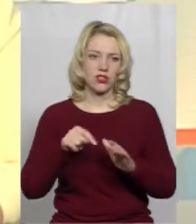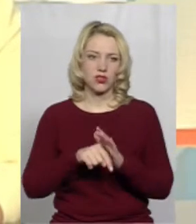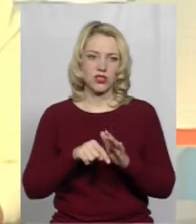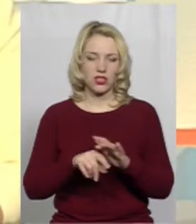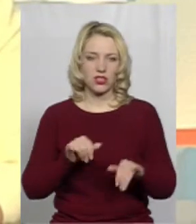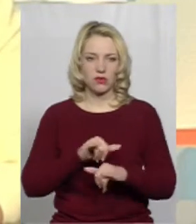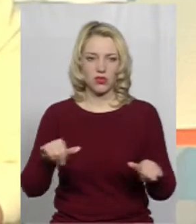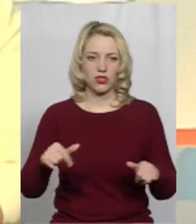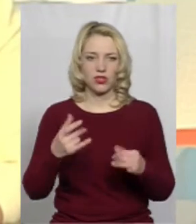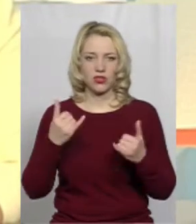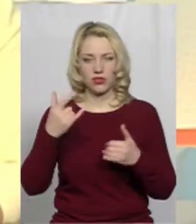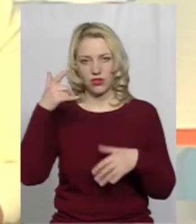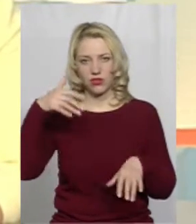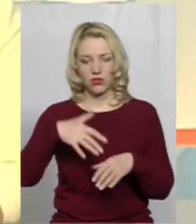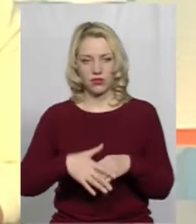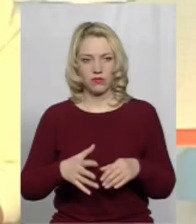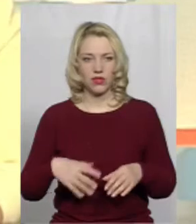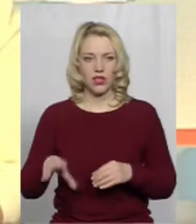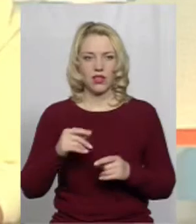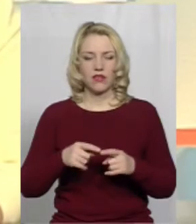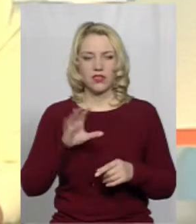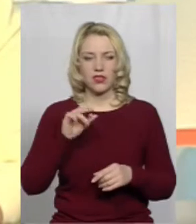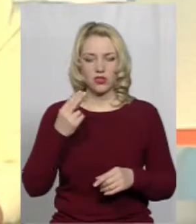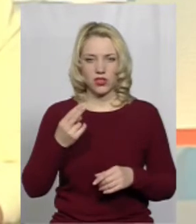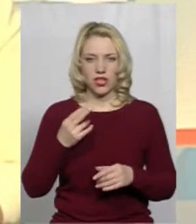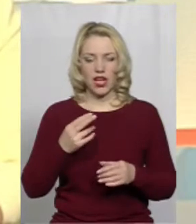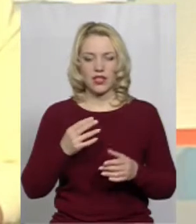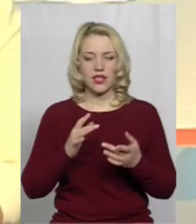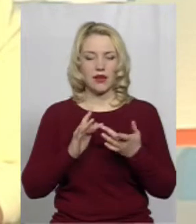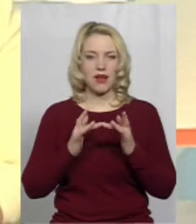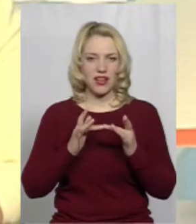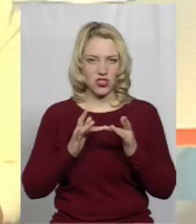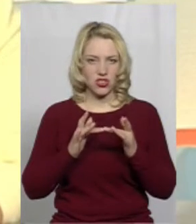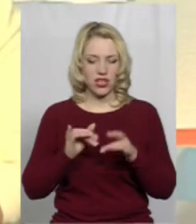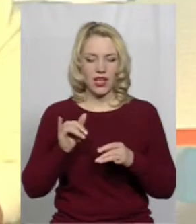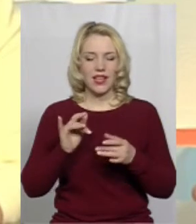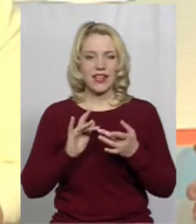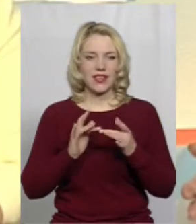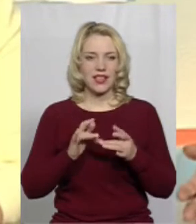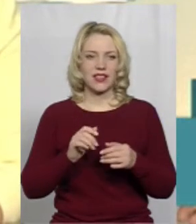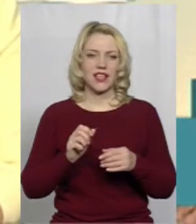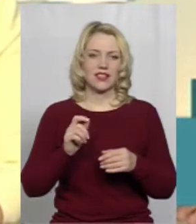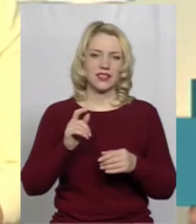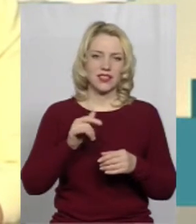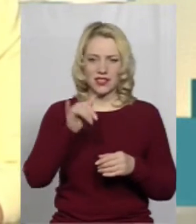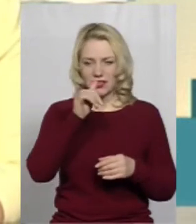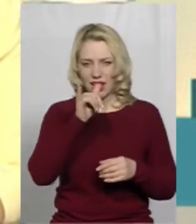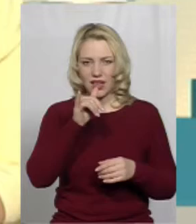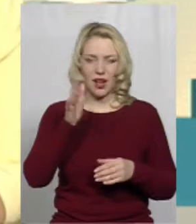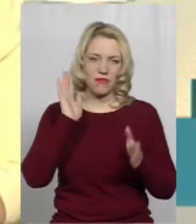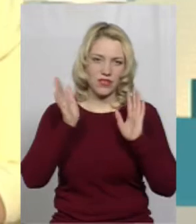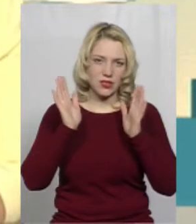значить поширити? Ну, сьогодні зрозуміло, ці всі соціальні мережі, інтернет, інстаграми,